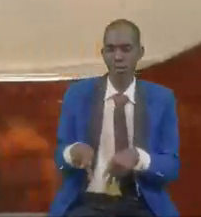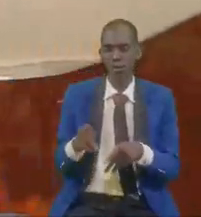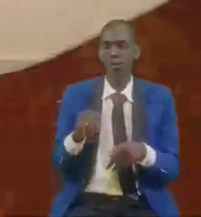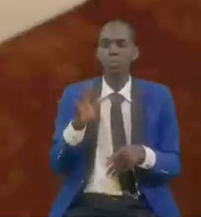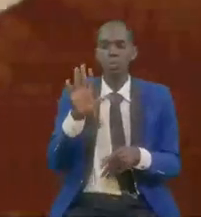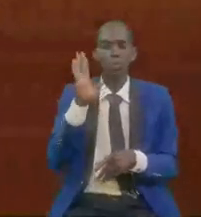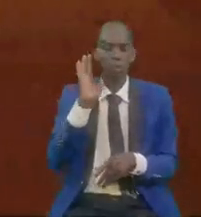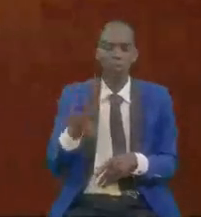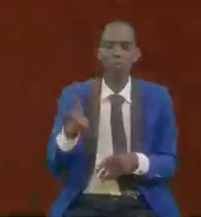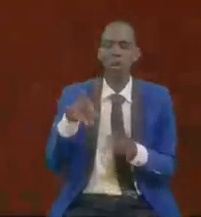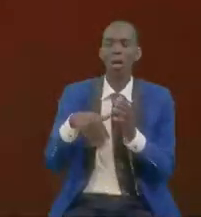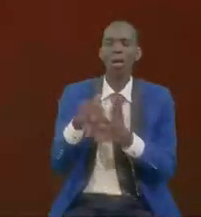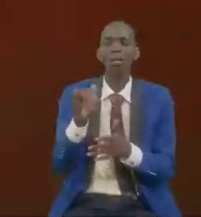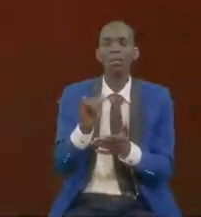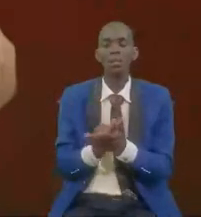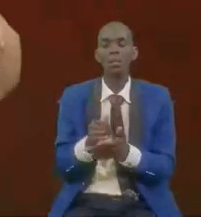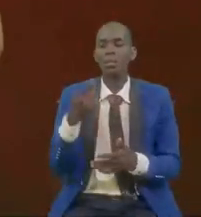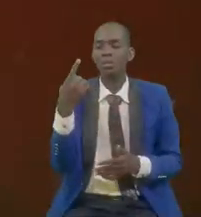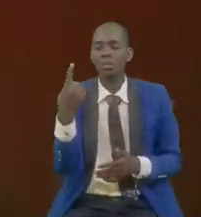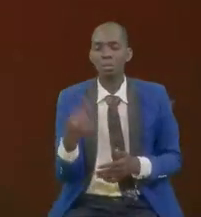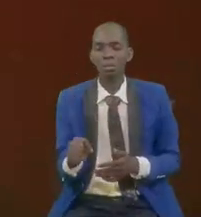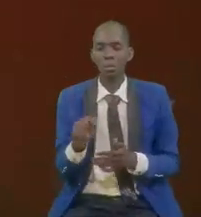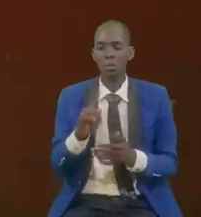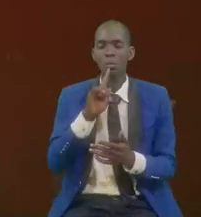l'évidence pratique